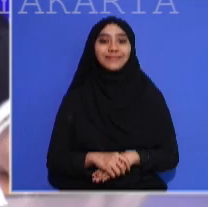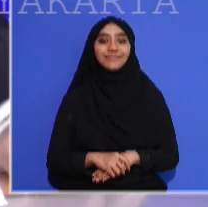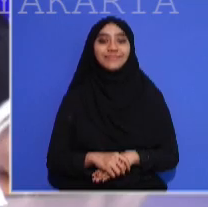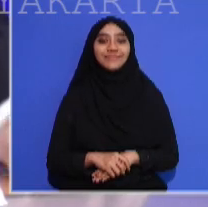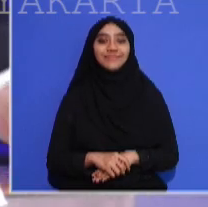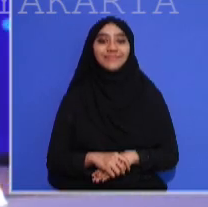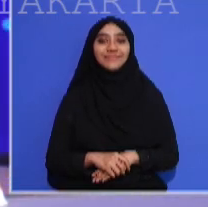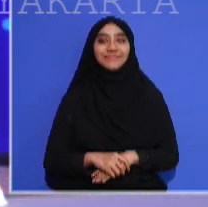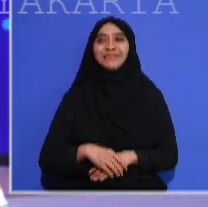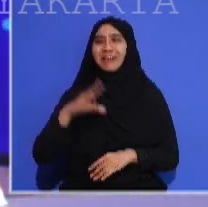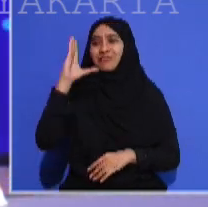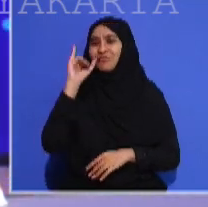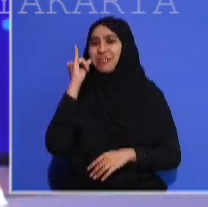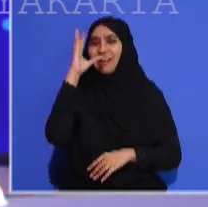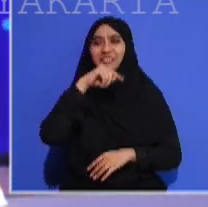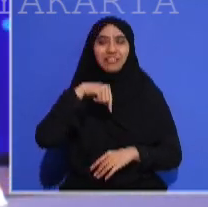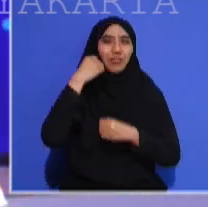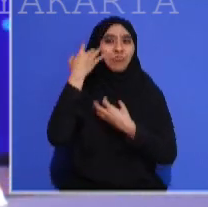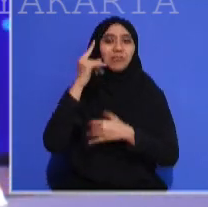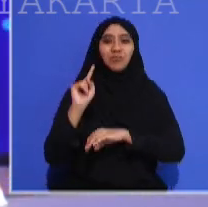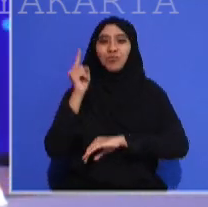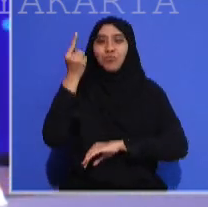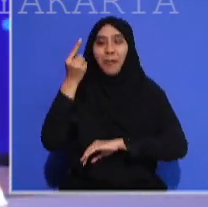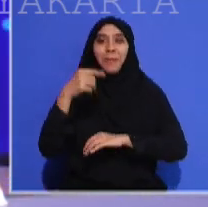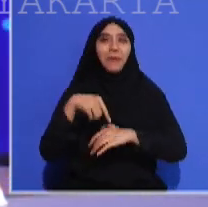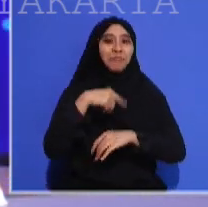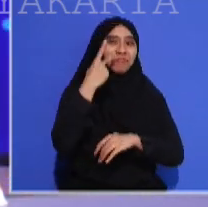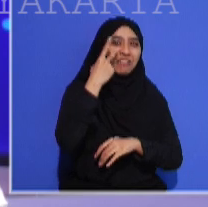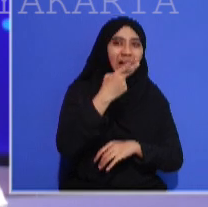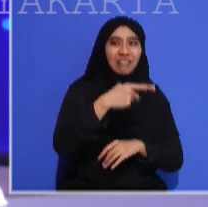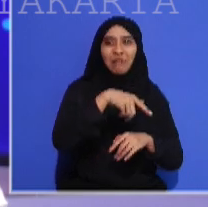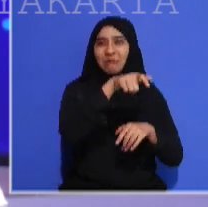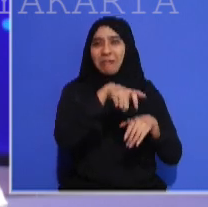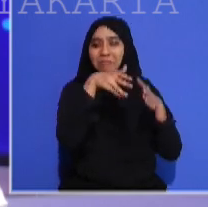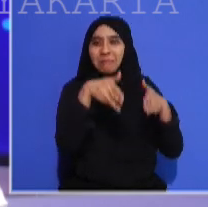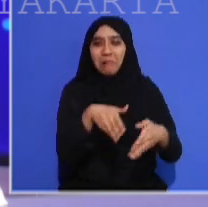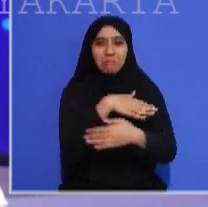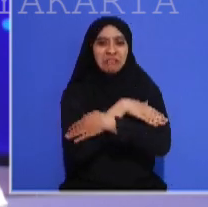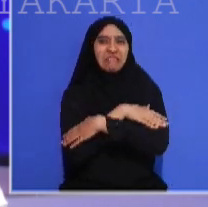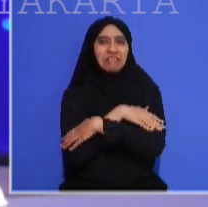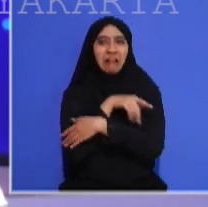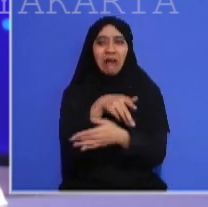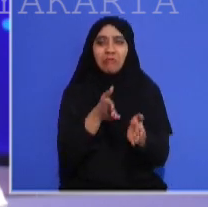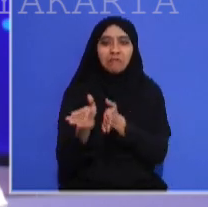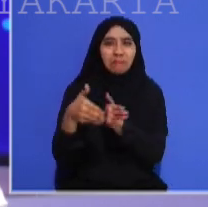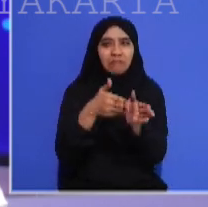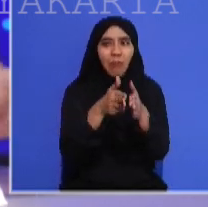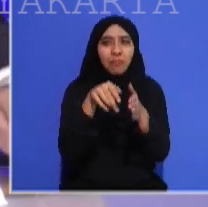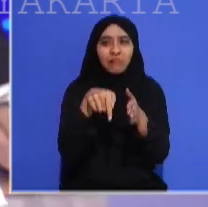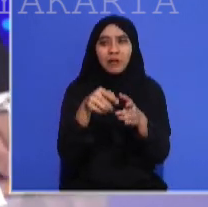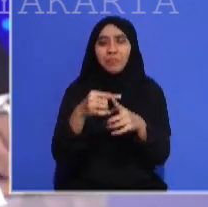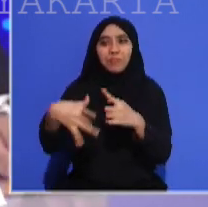kita Wali Jogja hari ini dengan informasi pertama saudara penemuan jenazah tanpa identitas mengapung di perairan Pantai Baron kapanewon